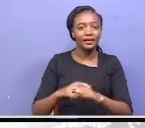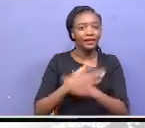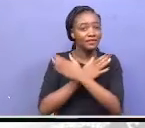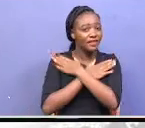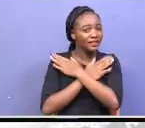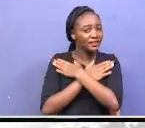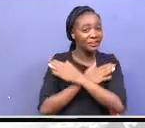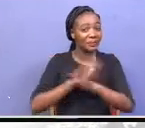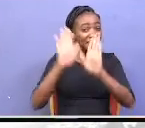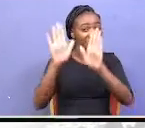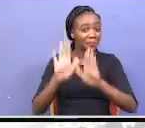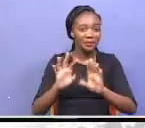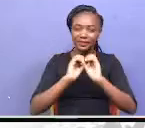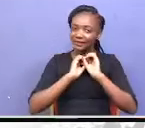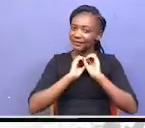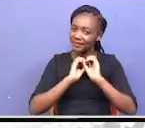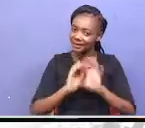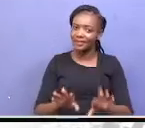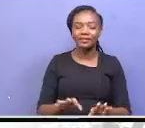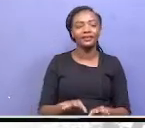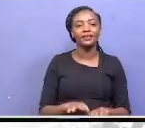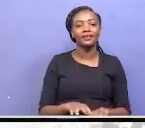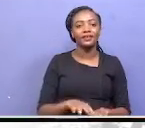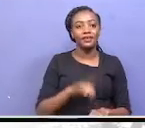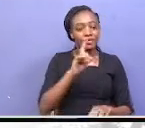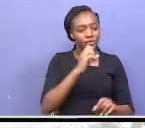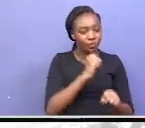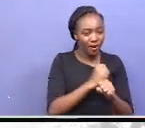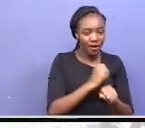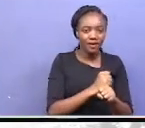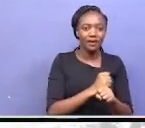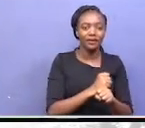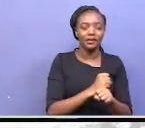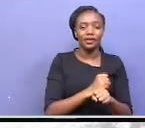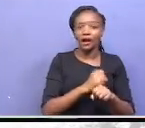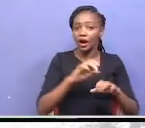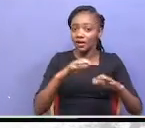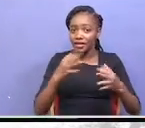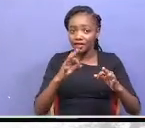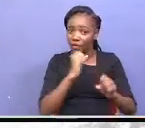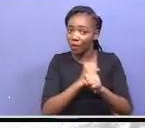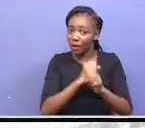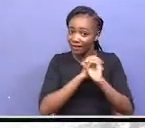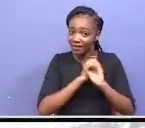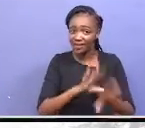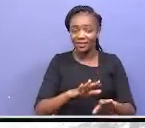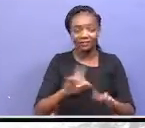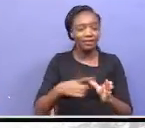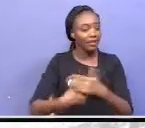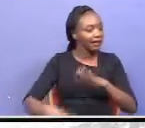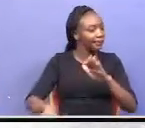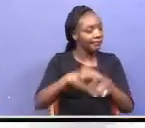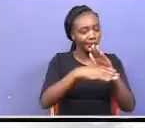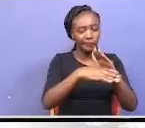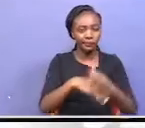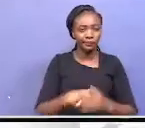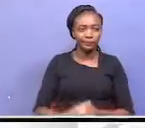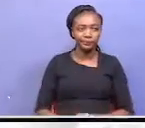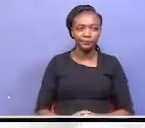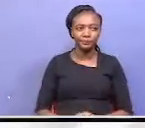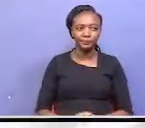count. It is either you worked or you didn't work, and when you did not work, it didn't matter who you were. Hakuna siku hata